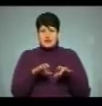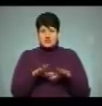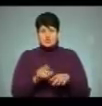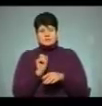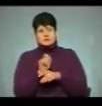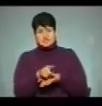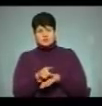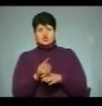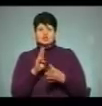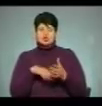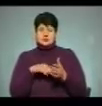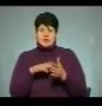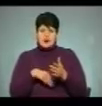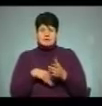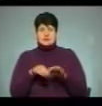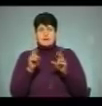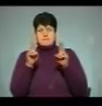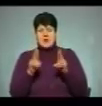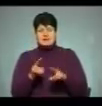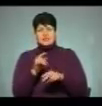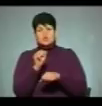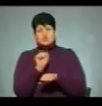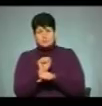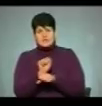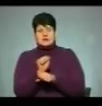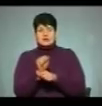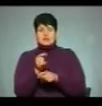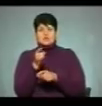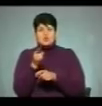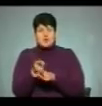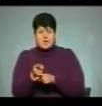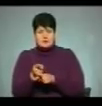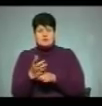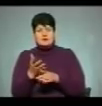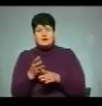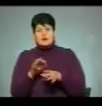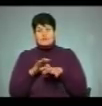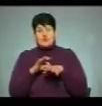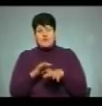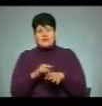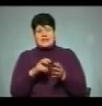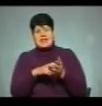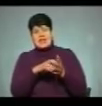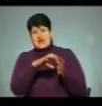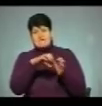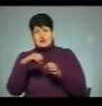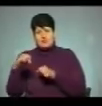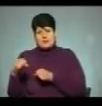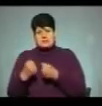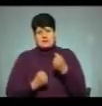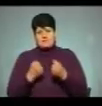штрафу за порушення правил зупинки, стоянки та паркування транспортних засобів, про здійснення евакуації автомобілів.